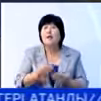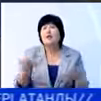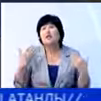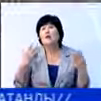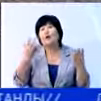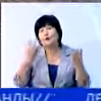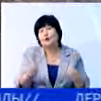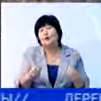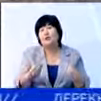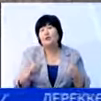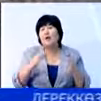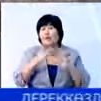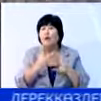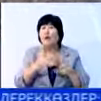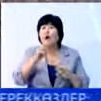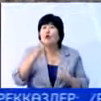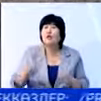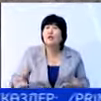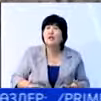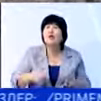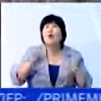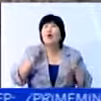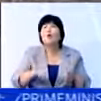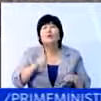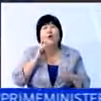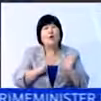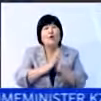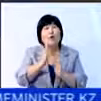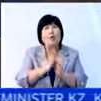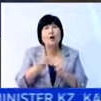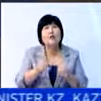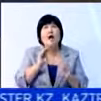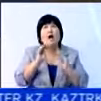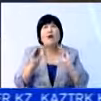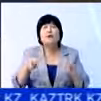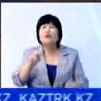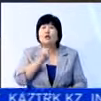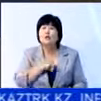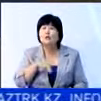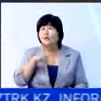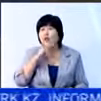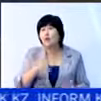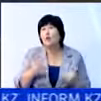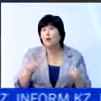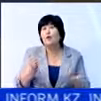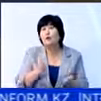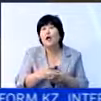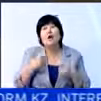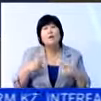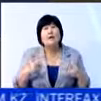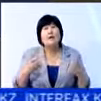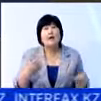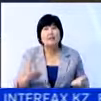күндері елдің мына әлеуметтік жағы бар орталықтың енді көгалдандыру жағы, абаттандыру жұмыстарына енді көңіл бөлеміз. Басқа да